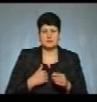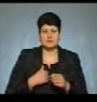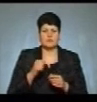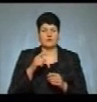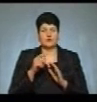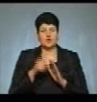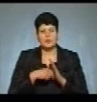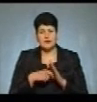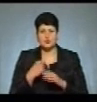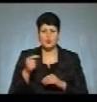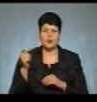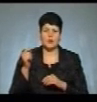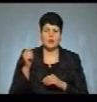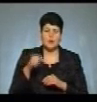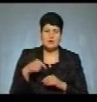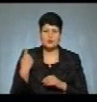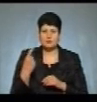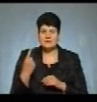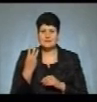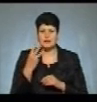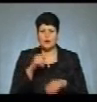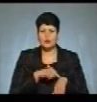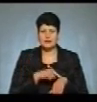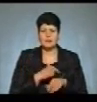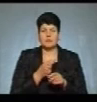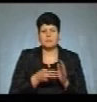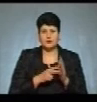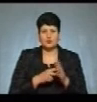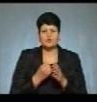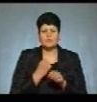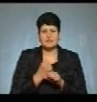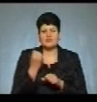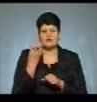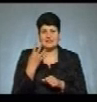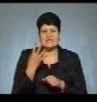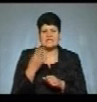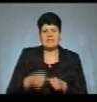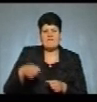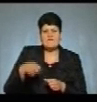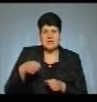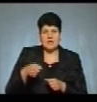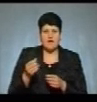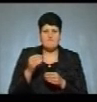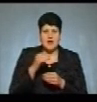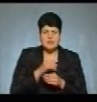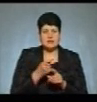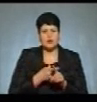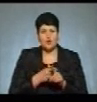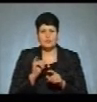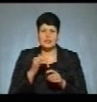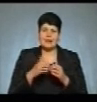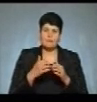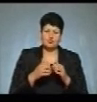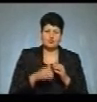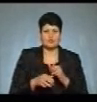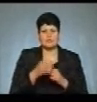та Луганську області. За 3 години роботи планують заготовити 14 відер вареників з картоплею та капустою, повідомила співзасновниця